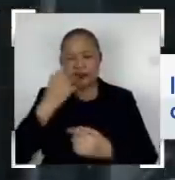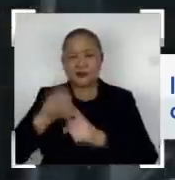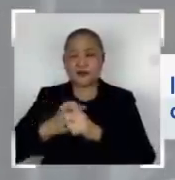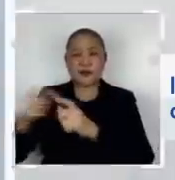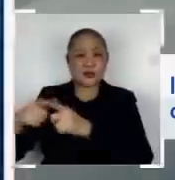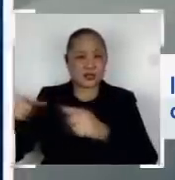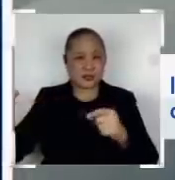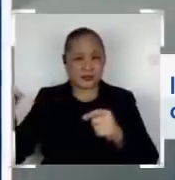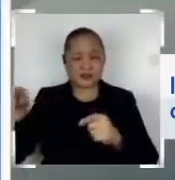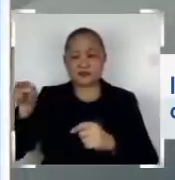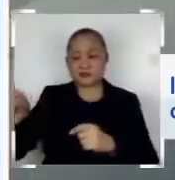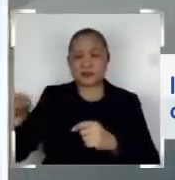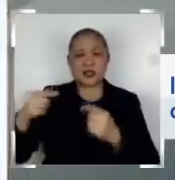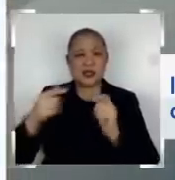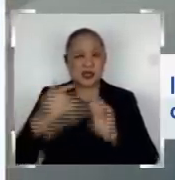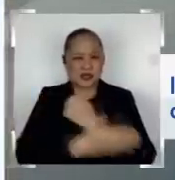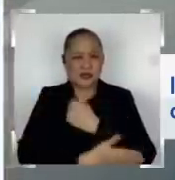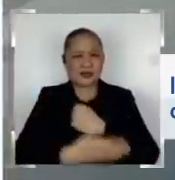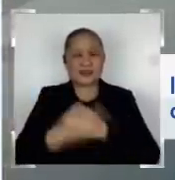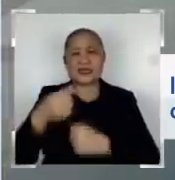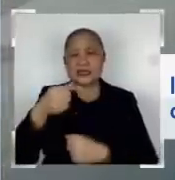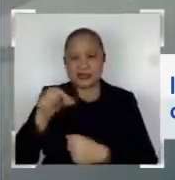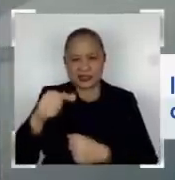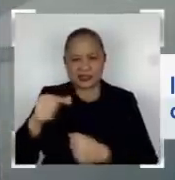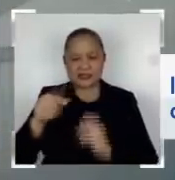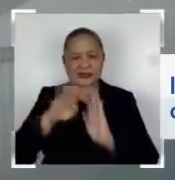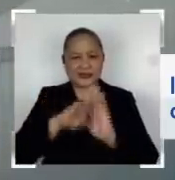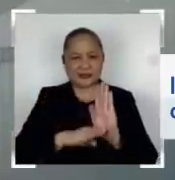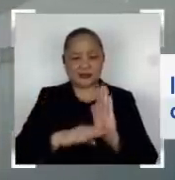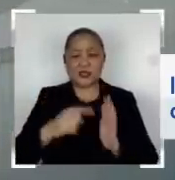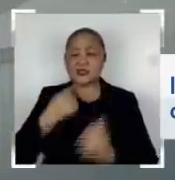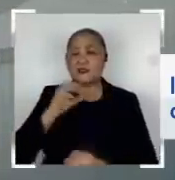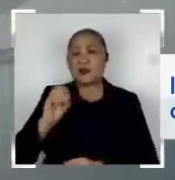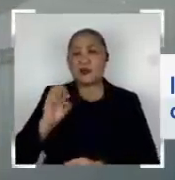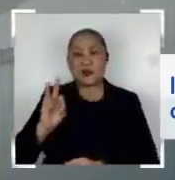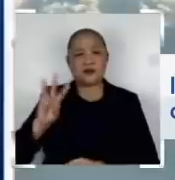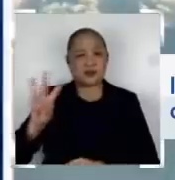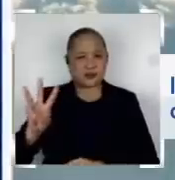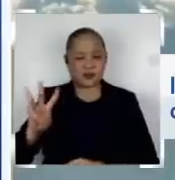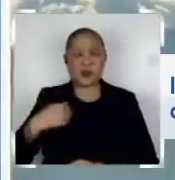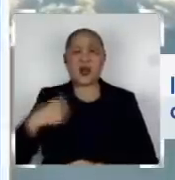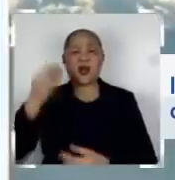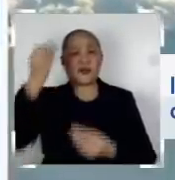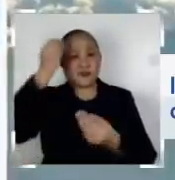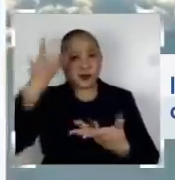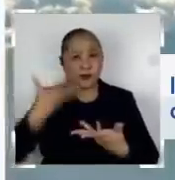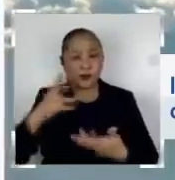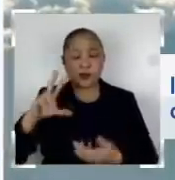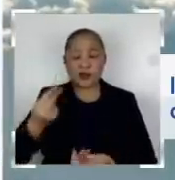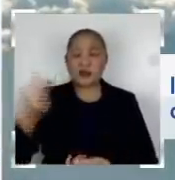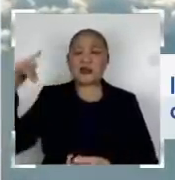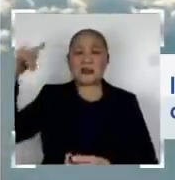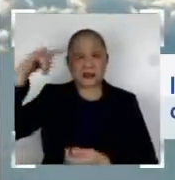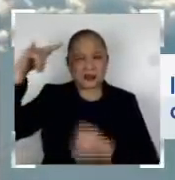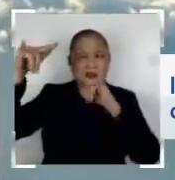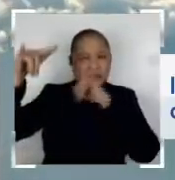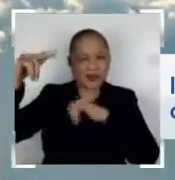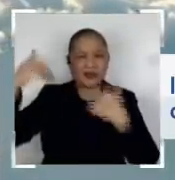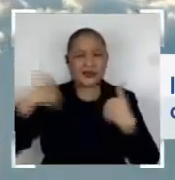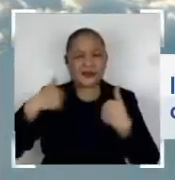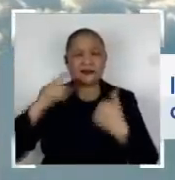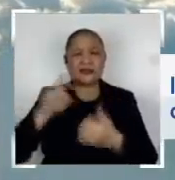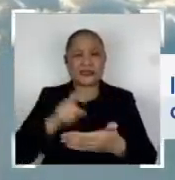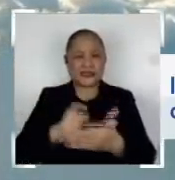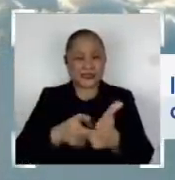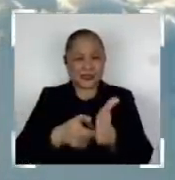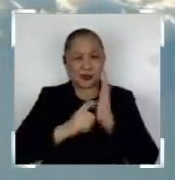area. Kwento ng OFW na si Toto, sa eroplano na nila nalaman na kailangan nilang mag-mandatory quarantine.